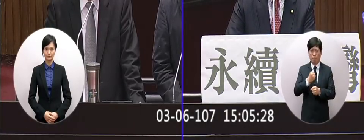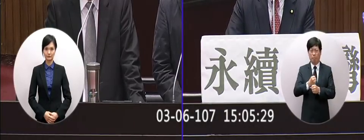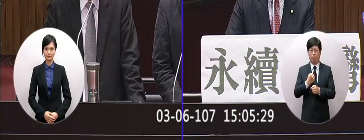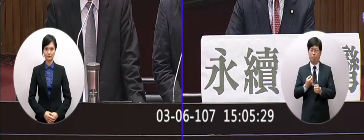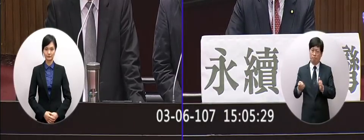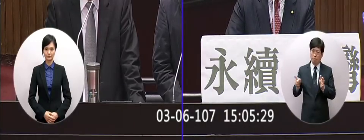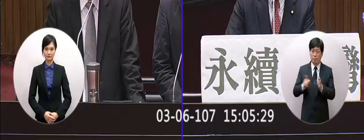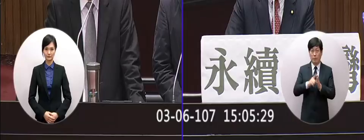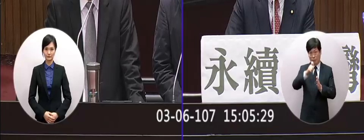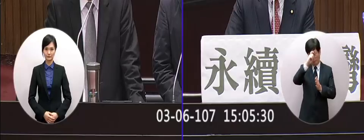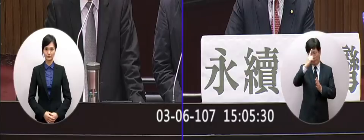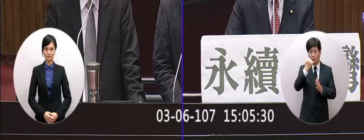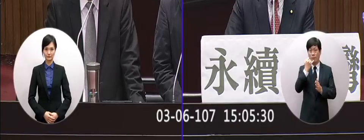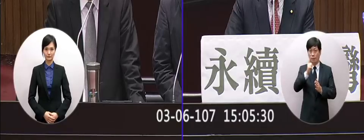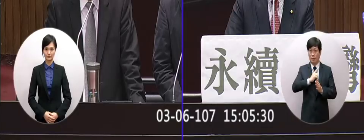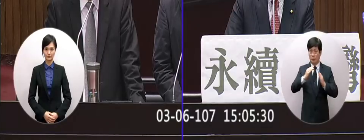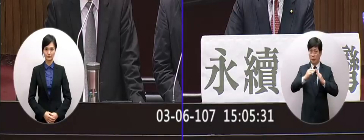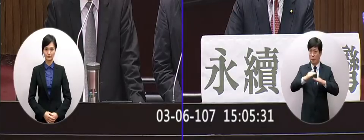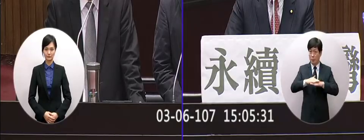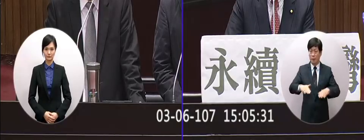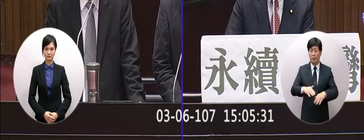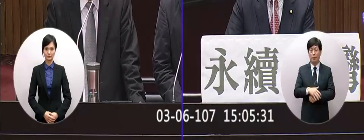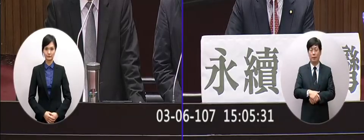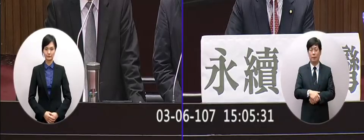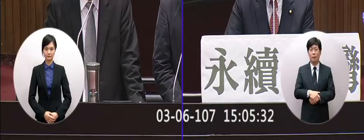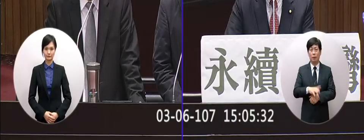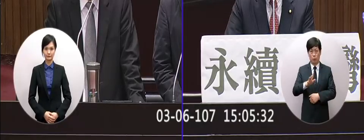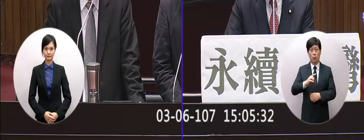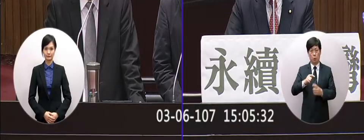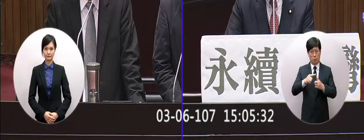个安全的家。那当然有一些人